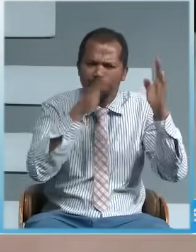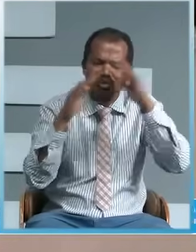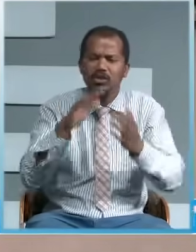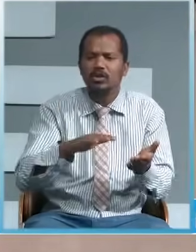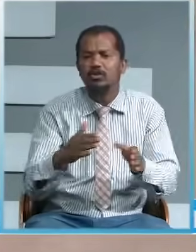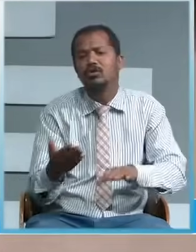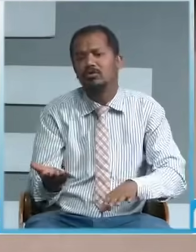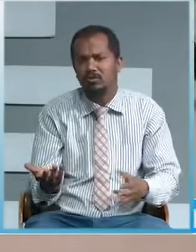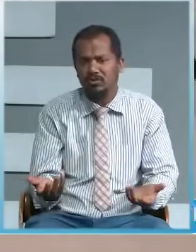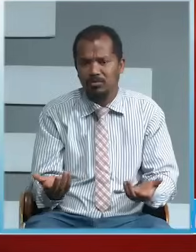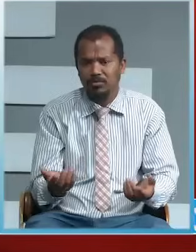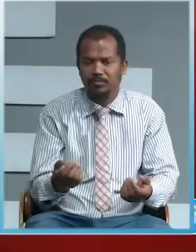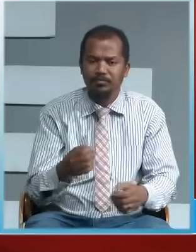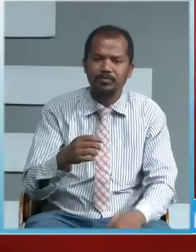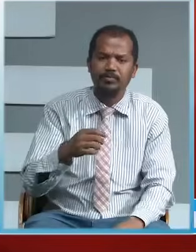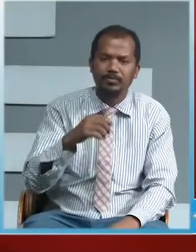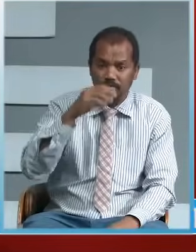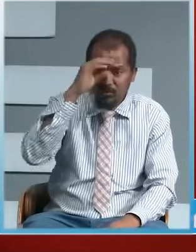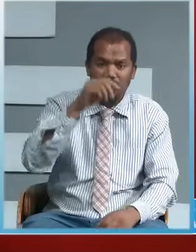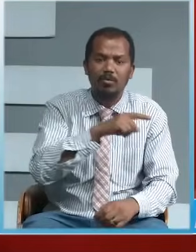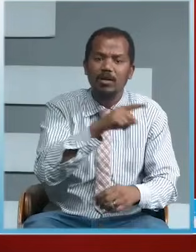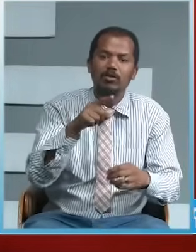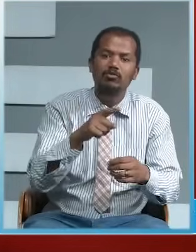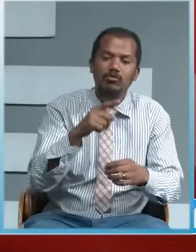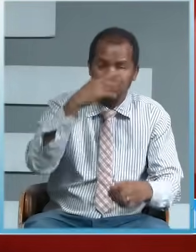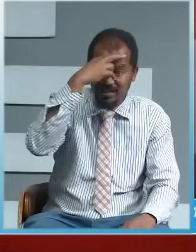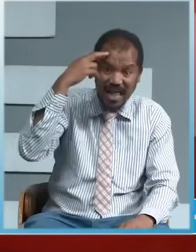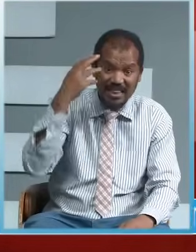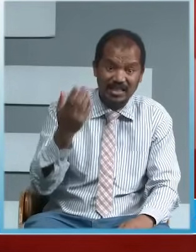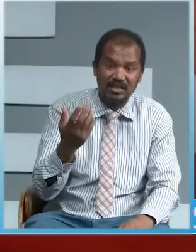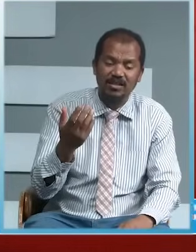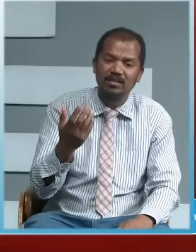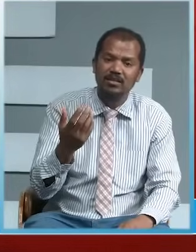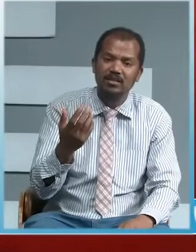يموتو مونون مانستوال سابيهو بالنسو مكنات نادينجدي